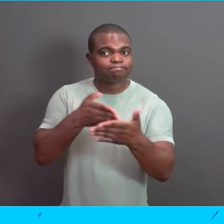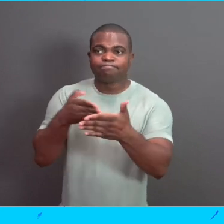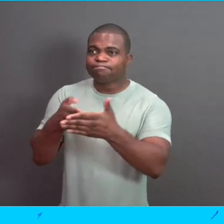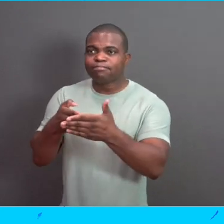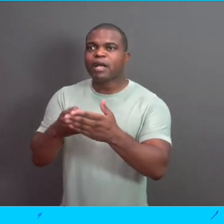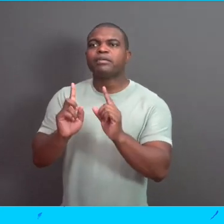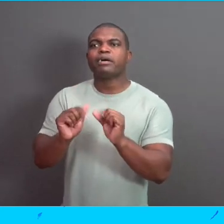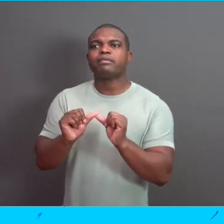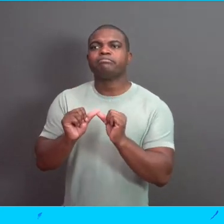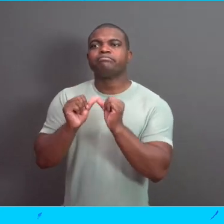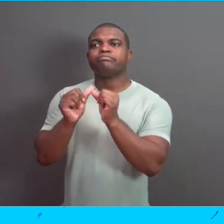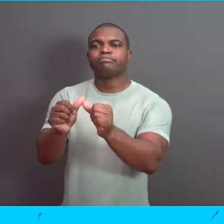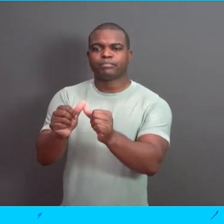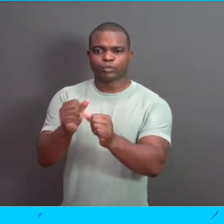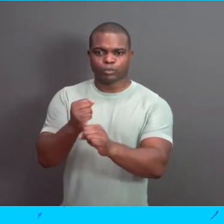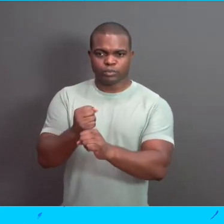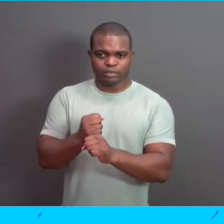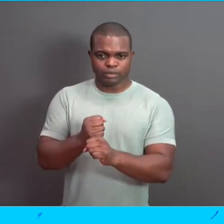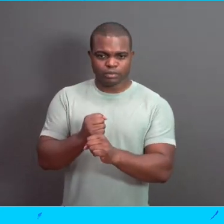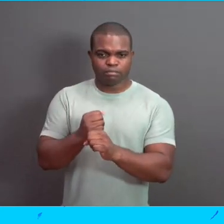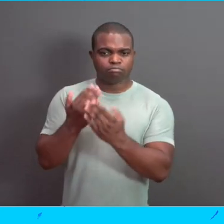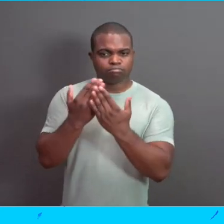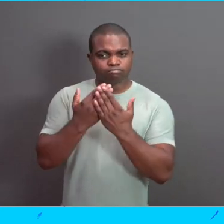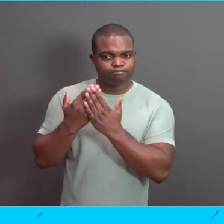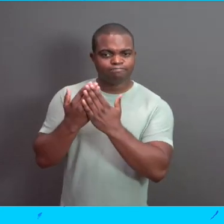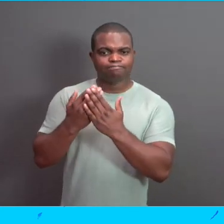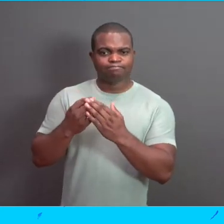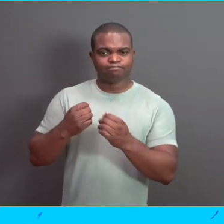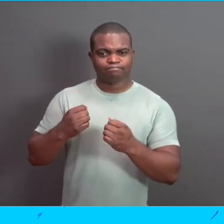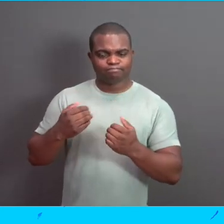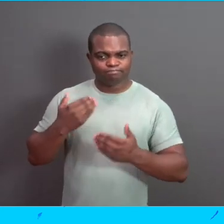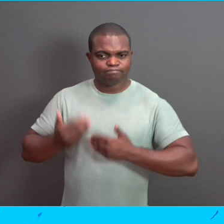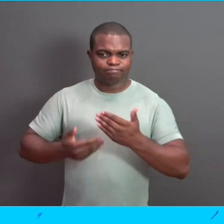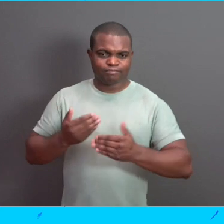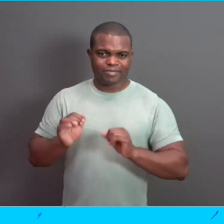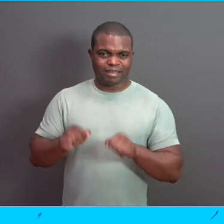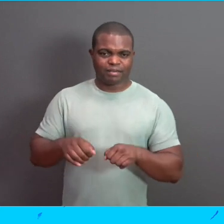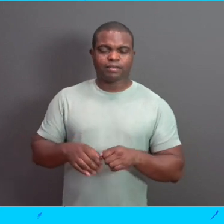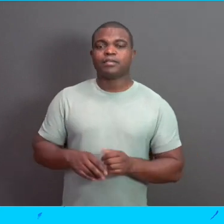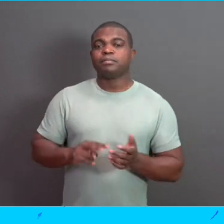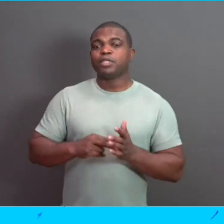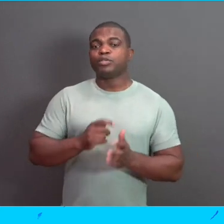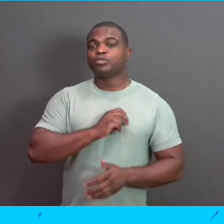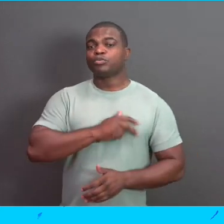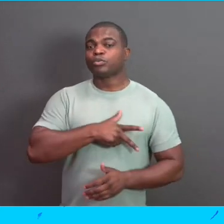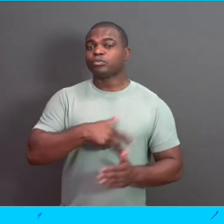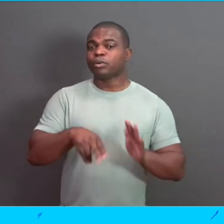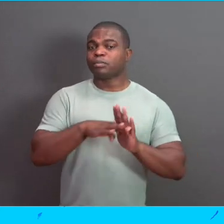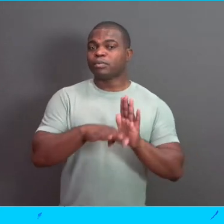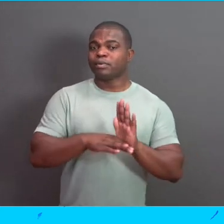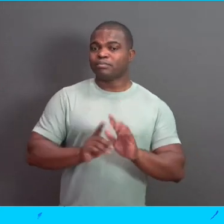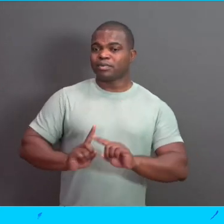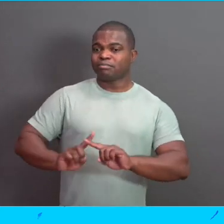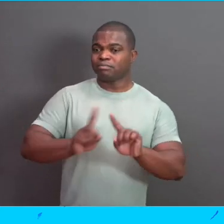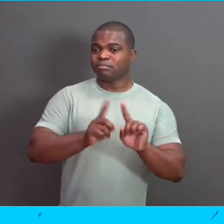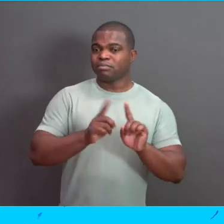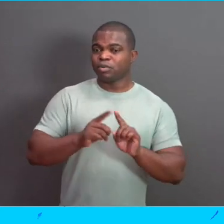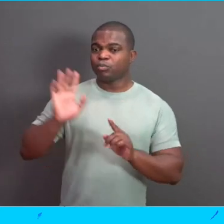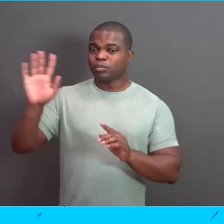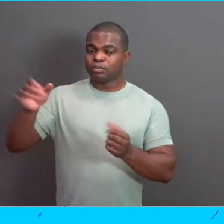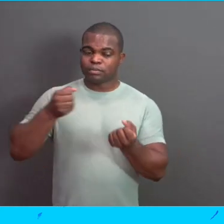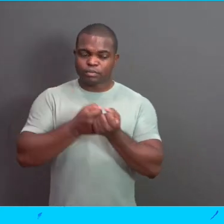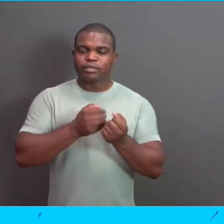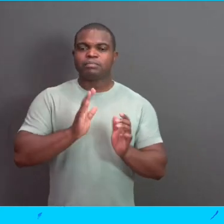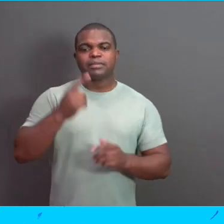c'est que nous reconnaissons qu'il y a des programmes et il faut être plus responsive pour les